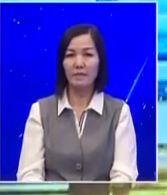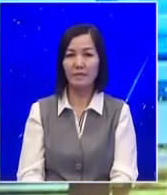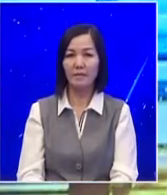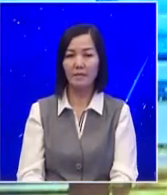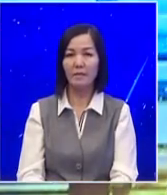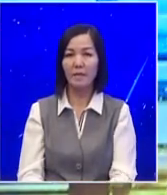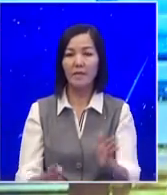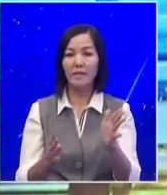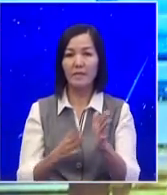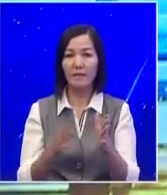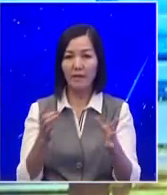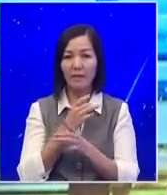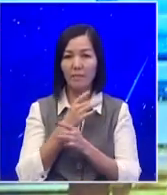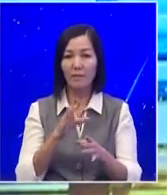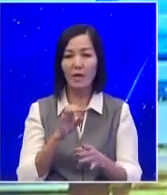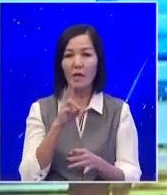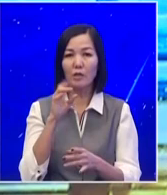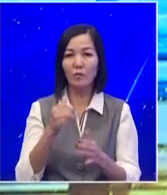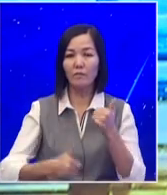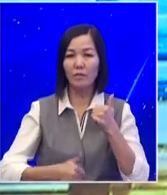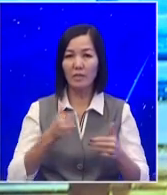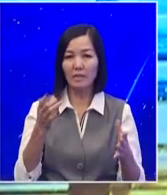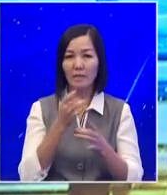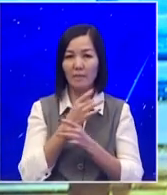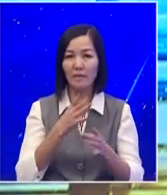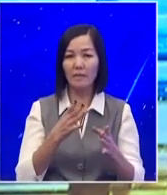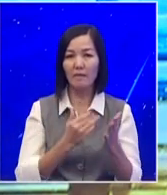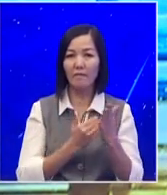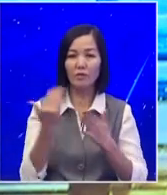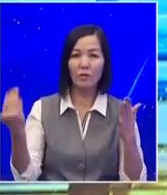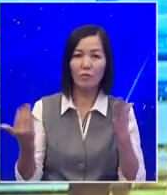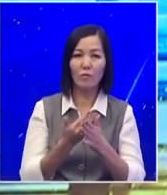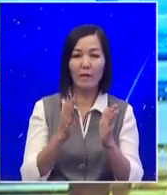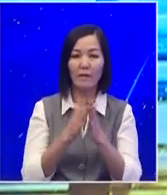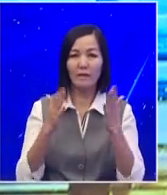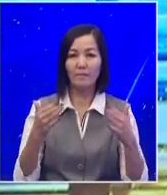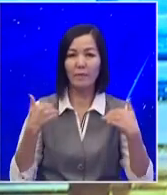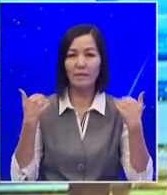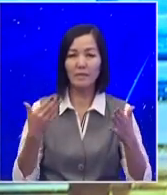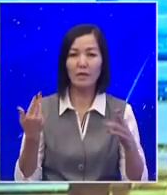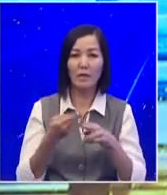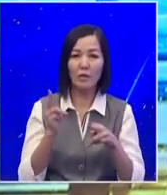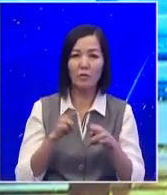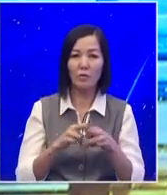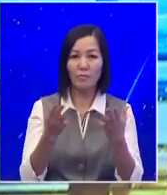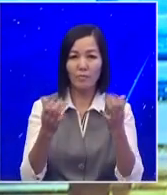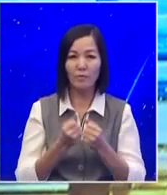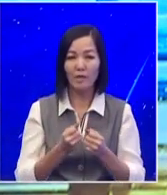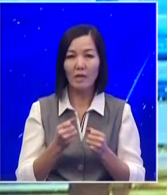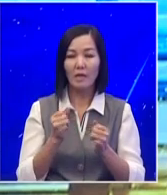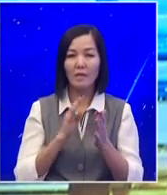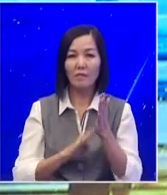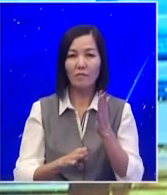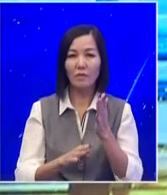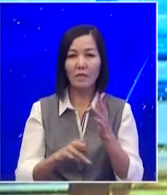С 9-м юбилеем Аксу! В честь знаменательной даты в свет вышла новая книга, презентацию которой приурочили к